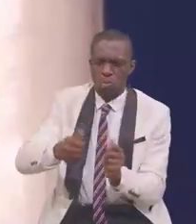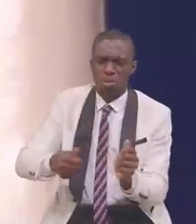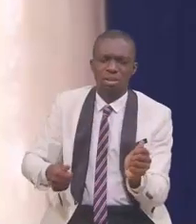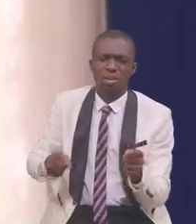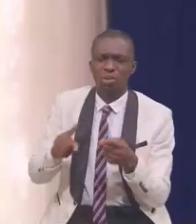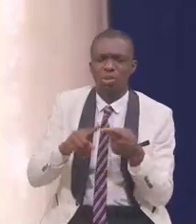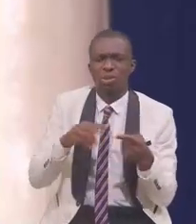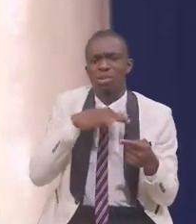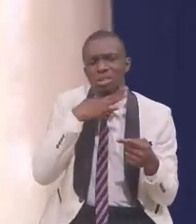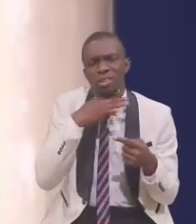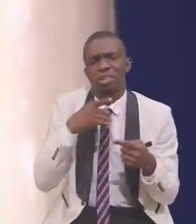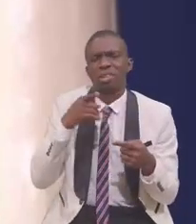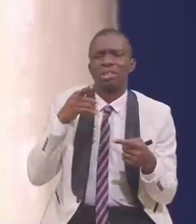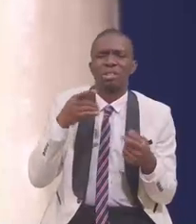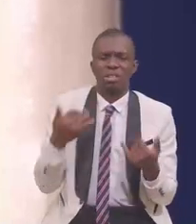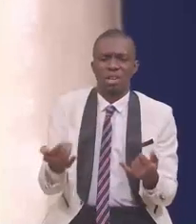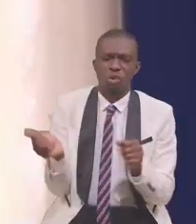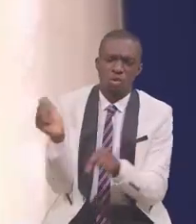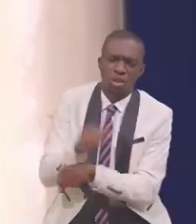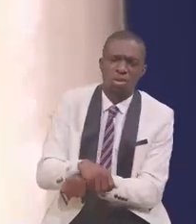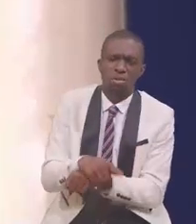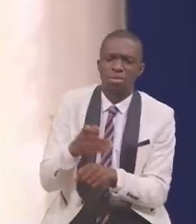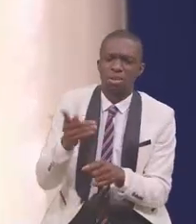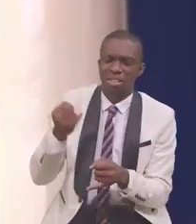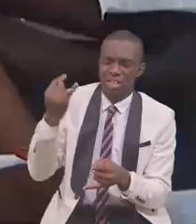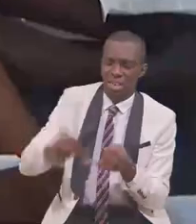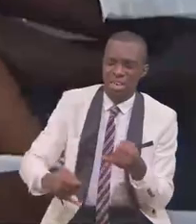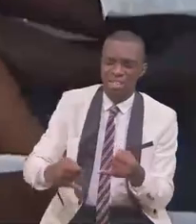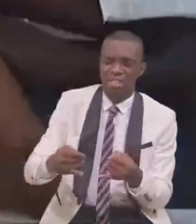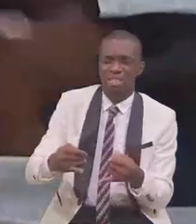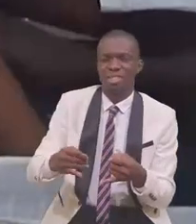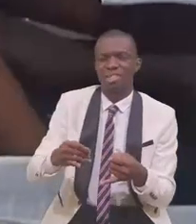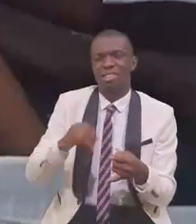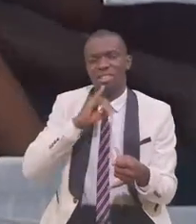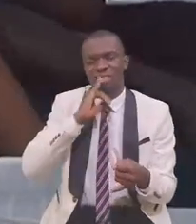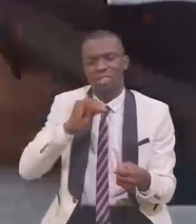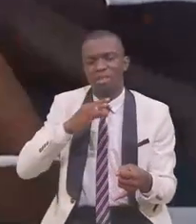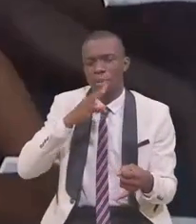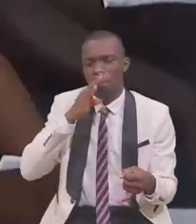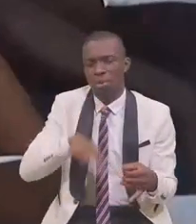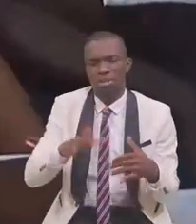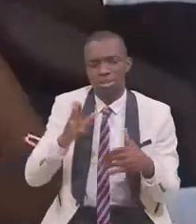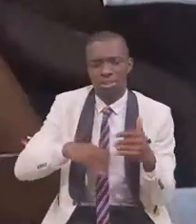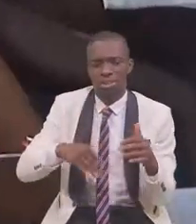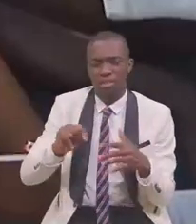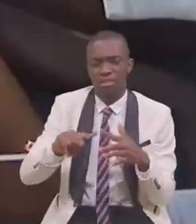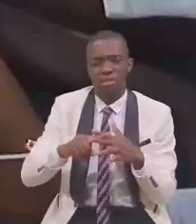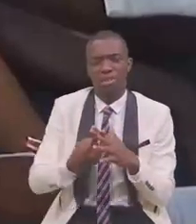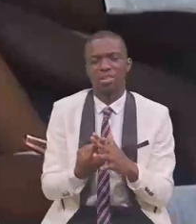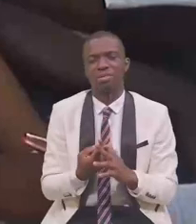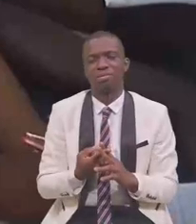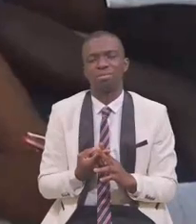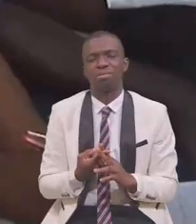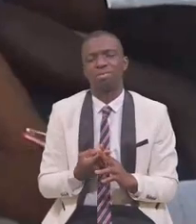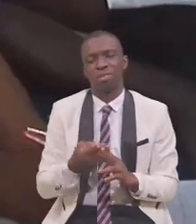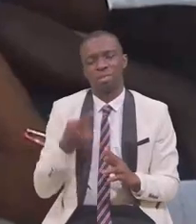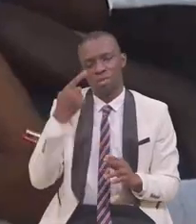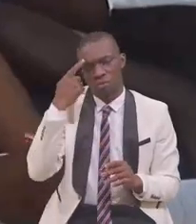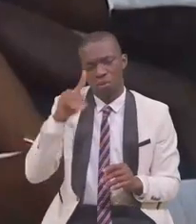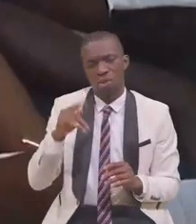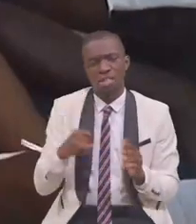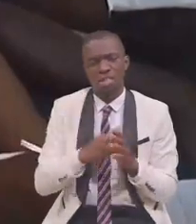dernière condition est pire que la première. Cela ne vous arrivera pas. Le verset 21 dit, « Qu'à